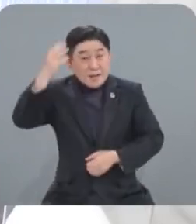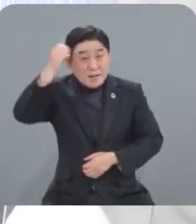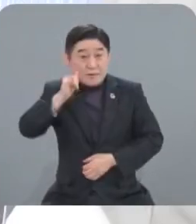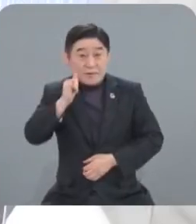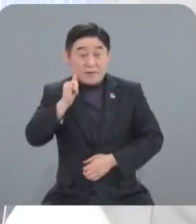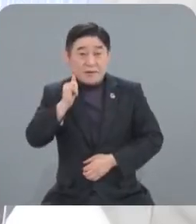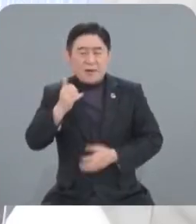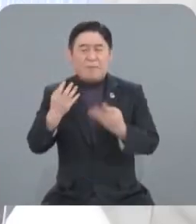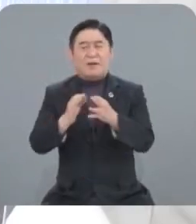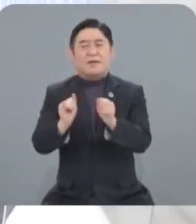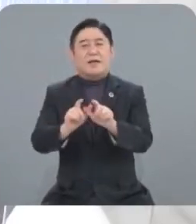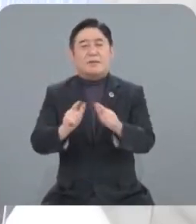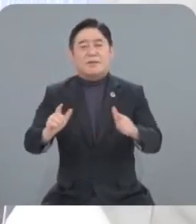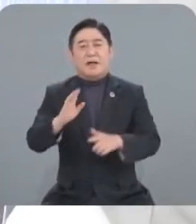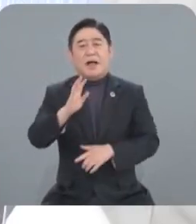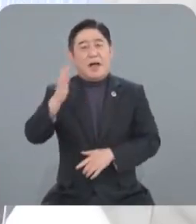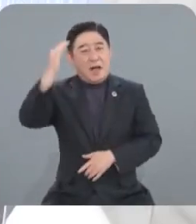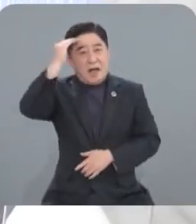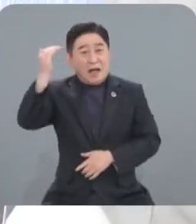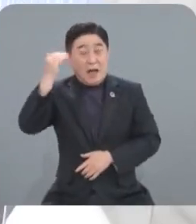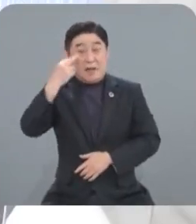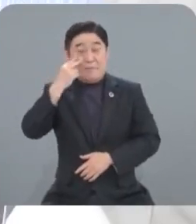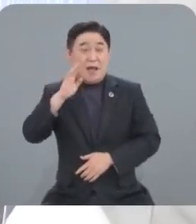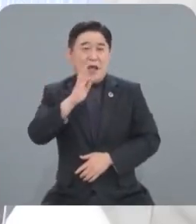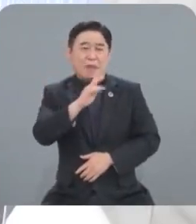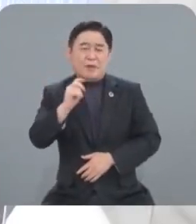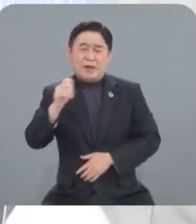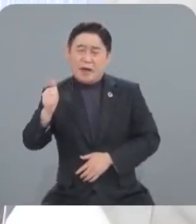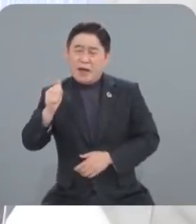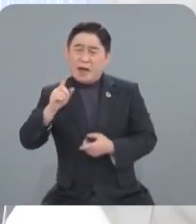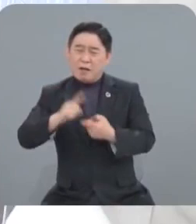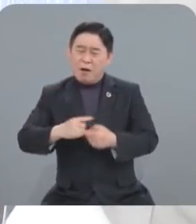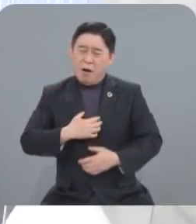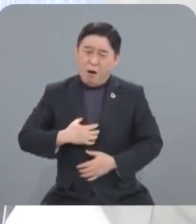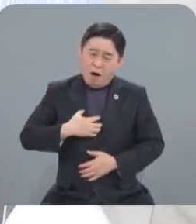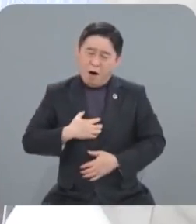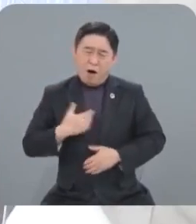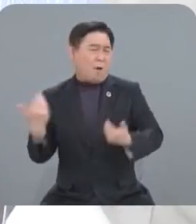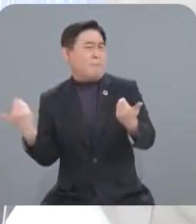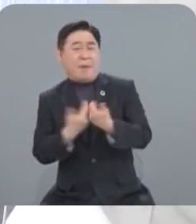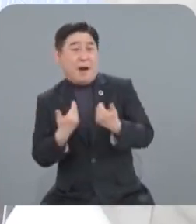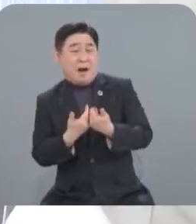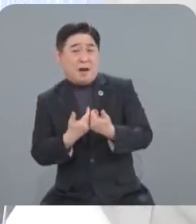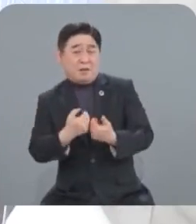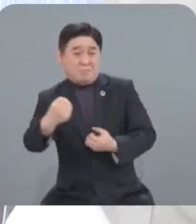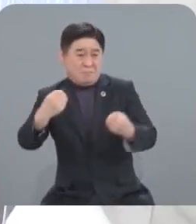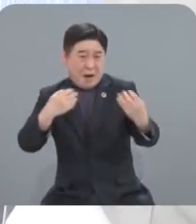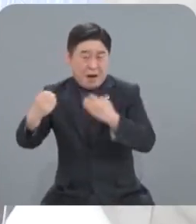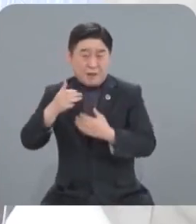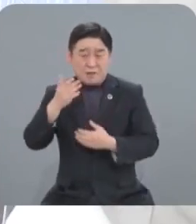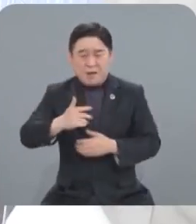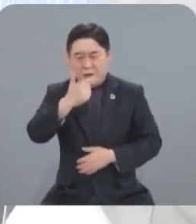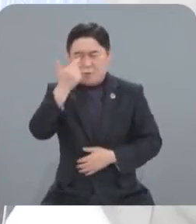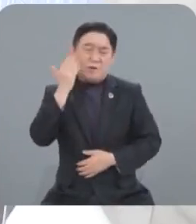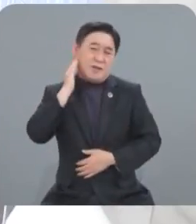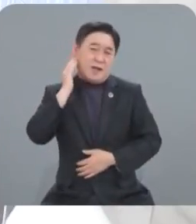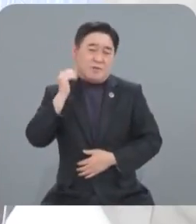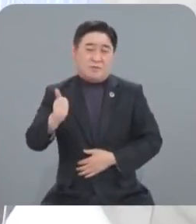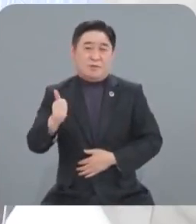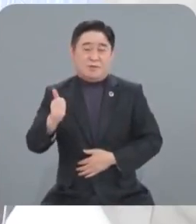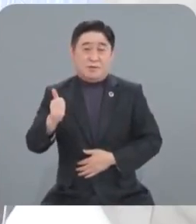많은 사람이 한 미 fta 에 대해 우려를 표명하고 반대 했음에도 불구하고 노무현 전